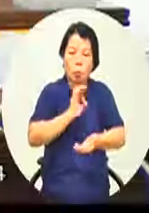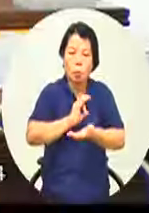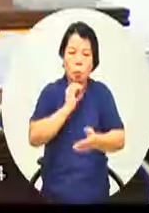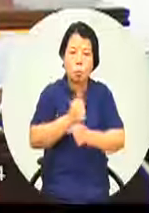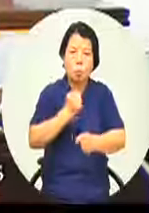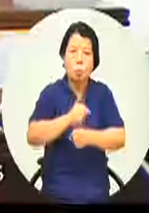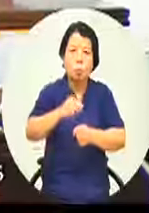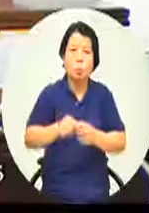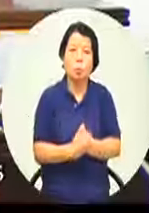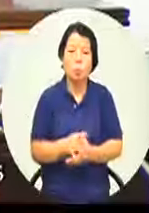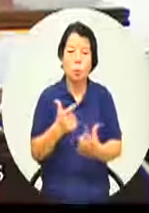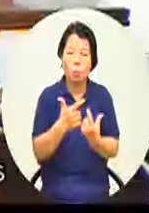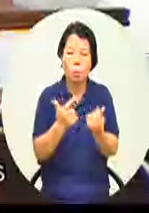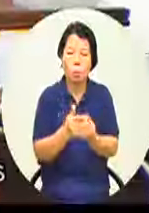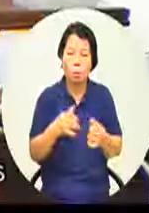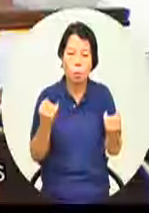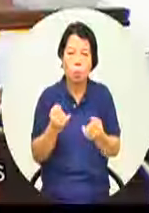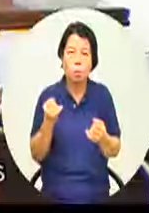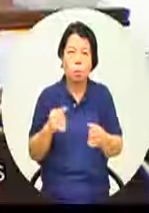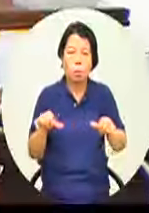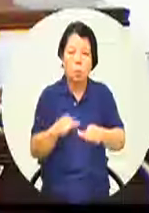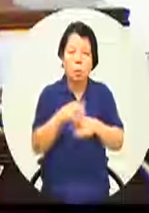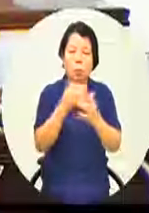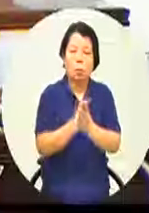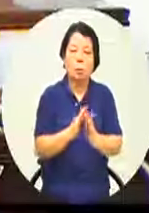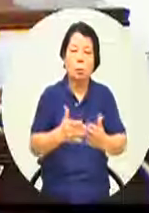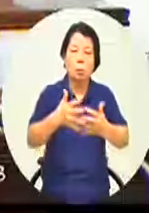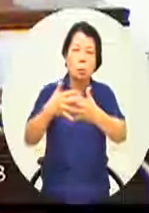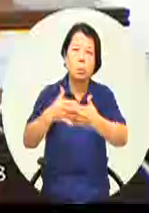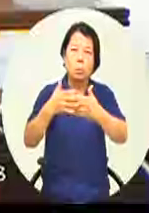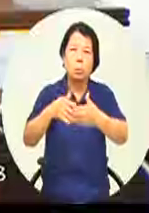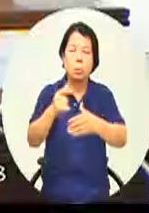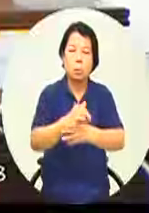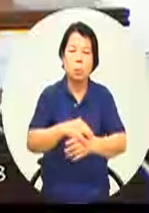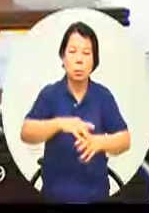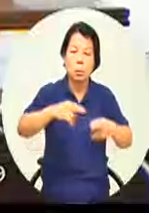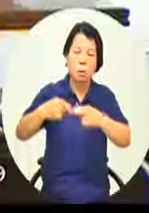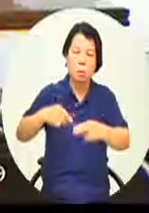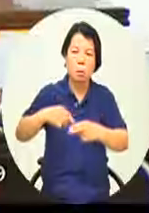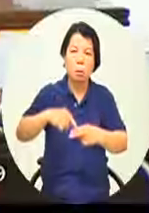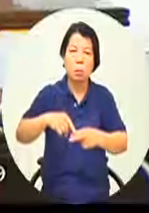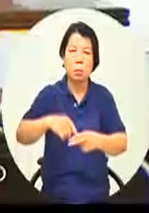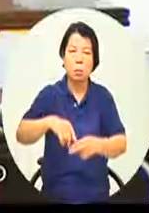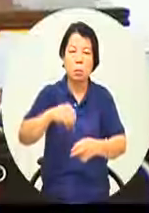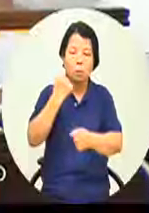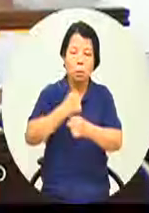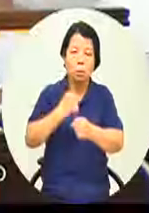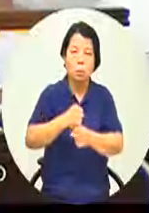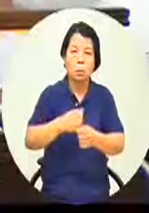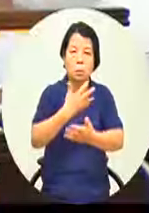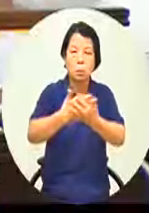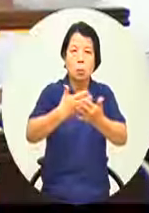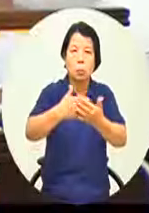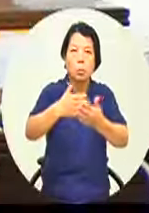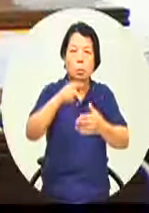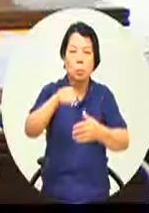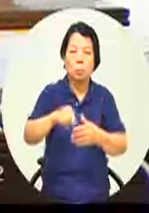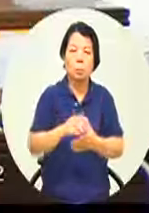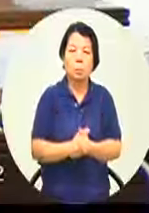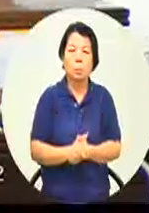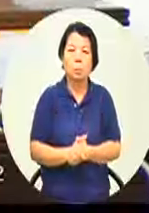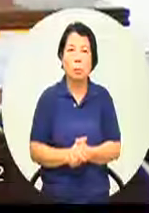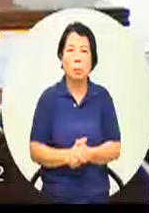充斥了什么大陆制品的盖造图画学所制造而